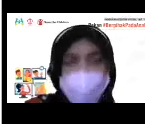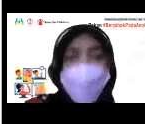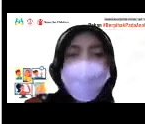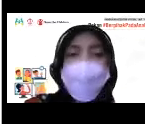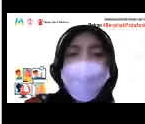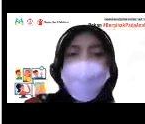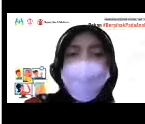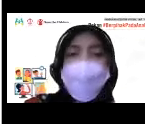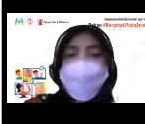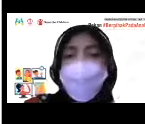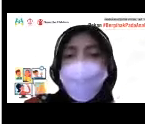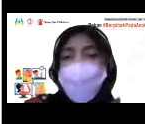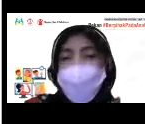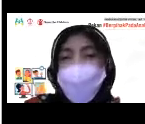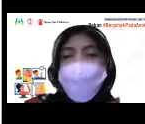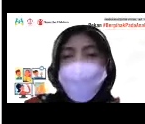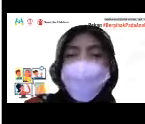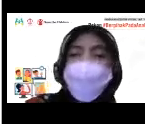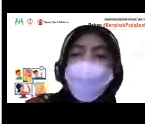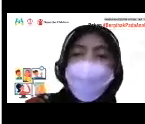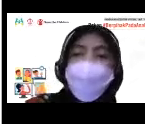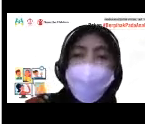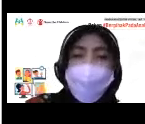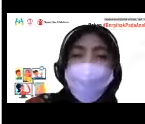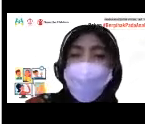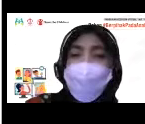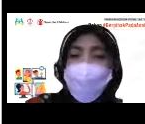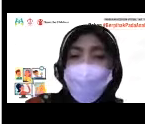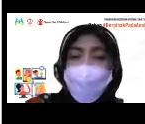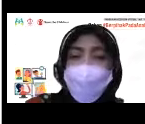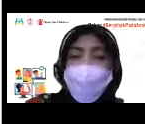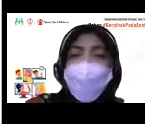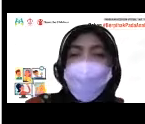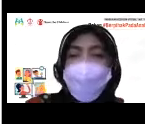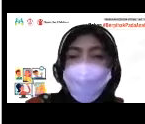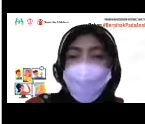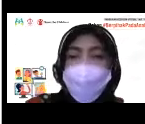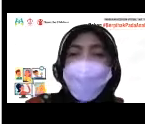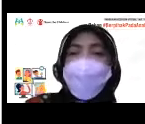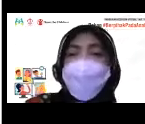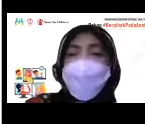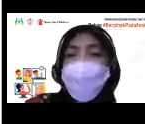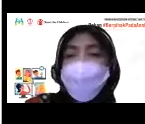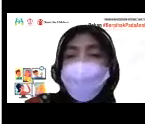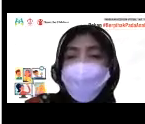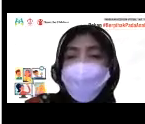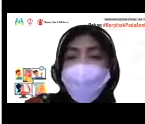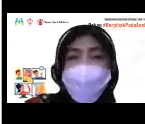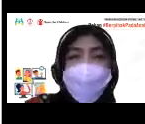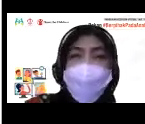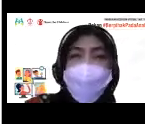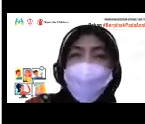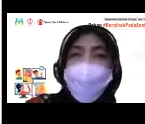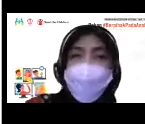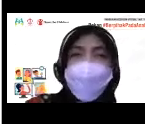sendiri, dan yang akan melaksanakan pemantauan berkala untuk menjamin keberlangsungan penerapan